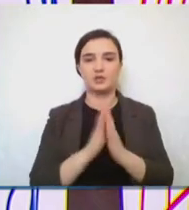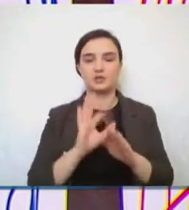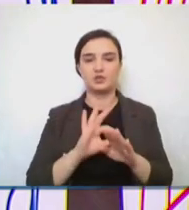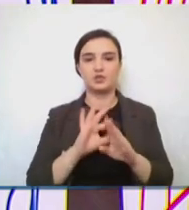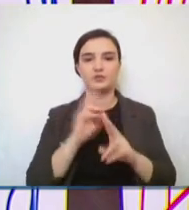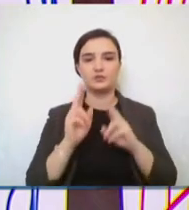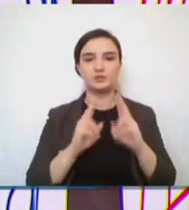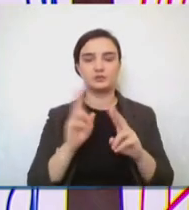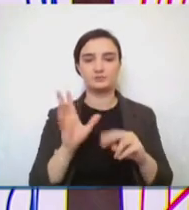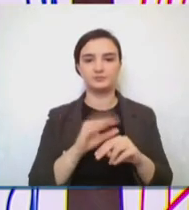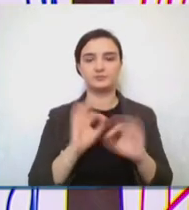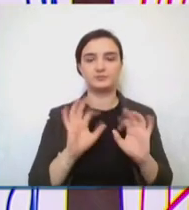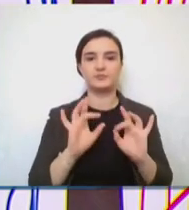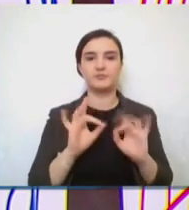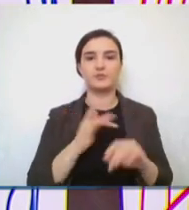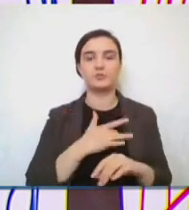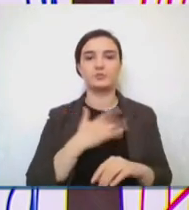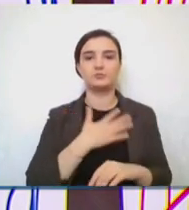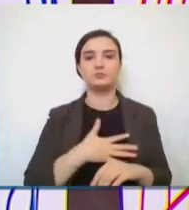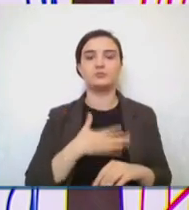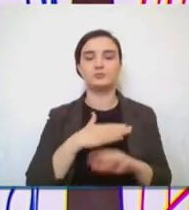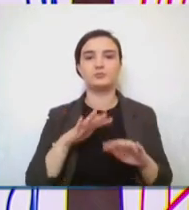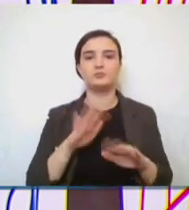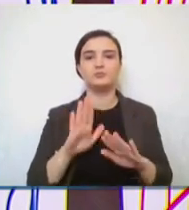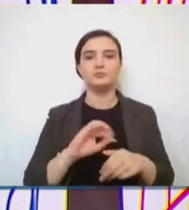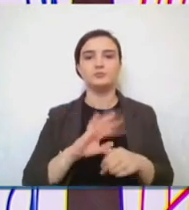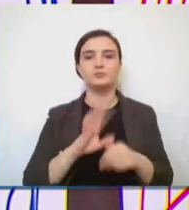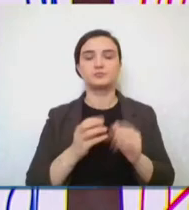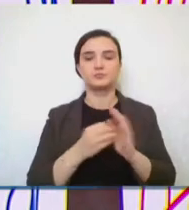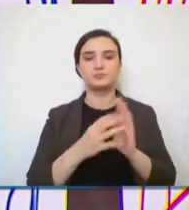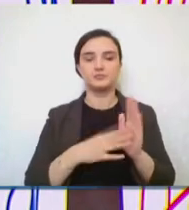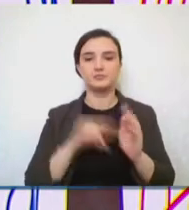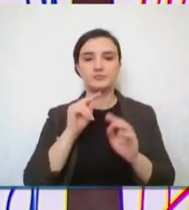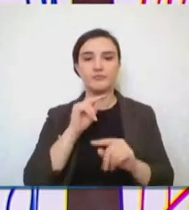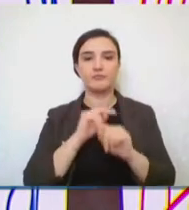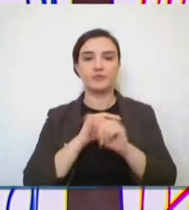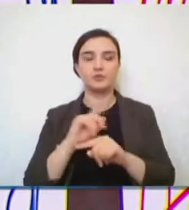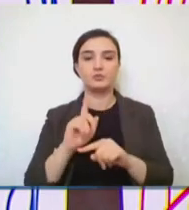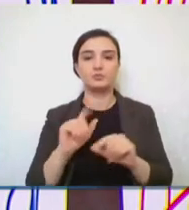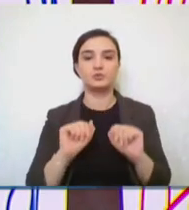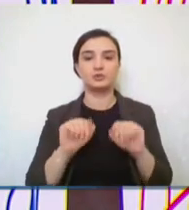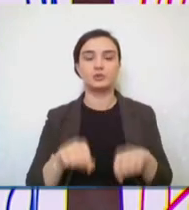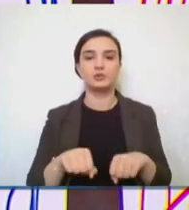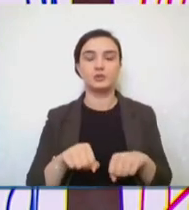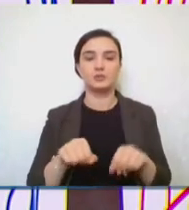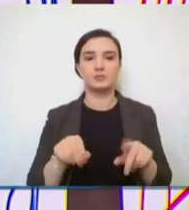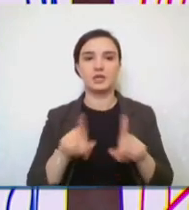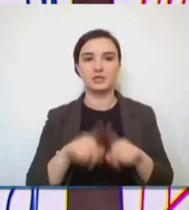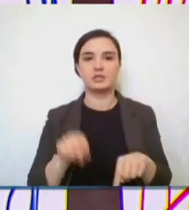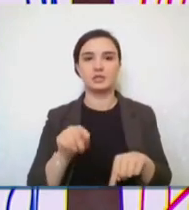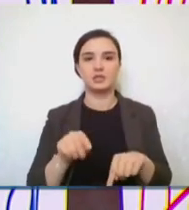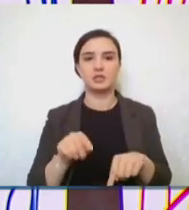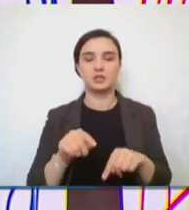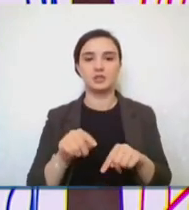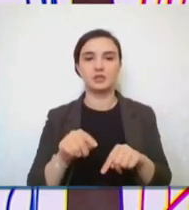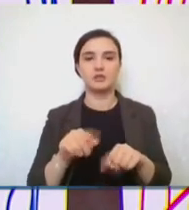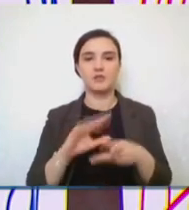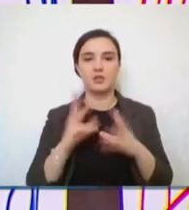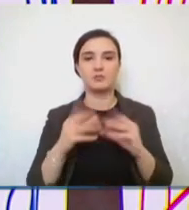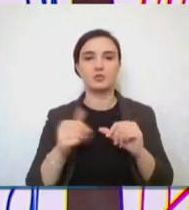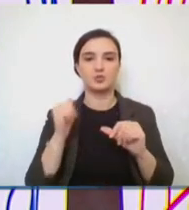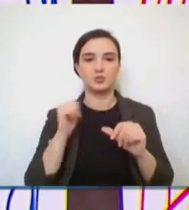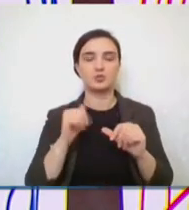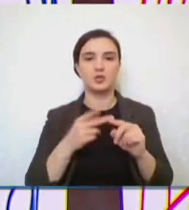ტკივილი გუმკერდის მიდამოში, მხოლოდ COVID-19-ს დავაბრალოთ, რომ შეიძლება ასეთი ნიღბის უკან, იმიტომ რომ ერთდროულად